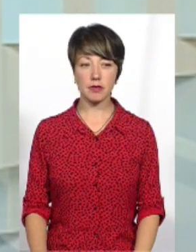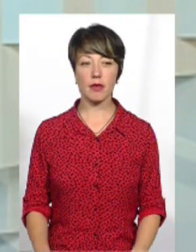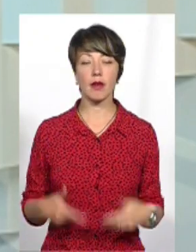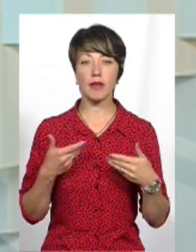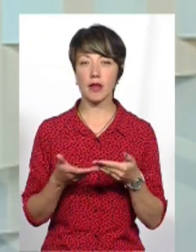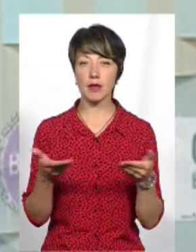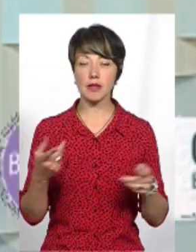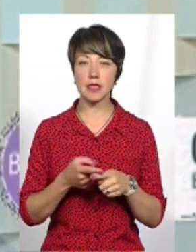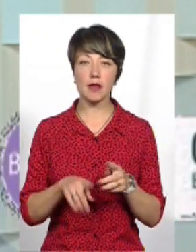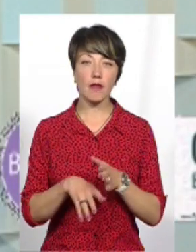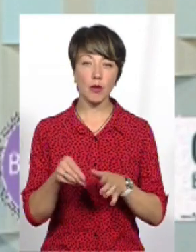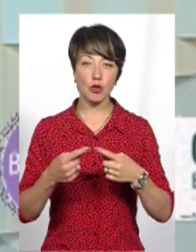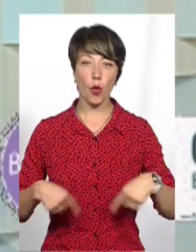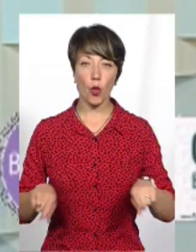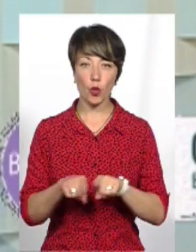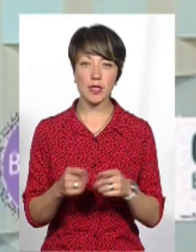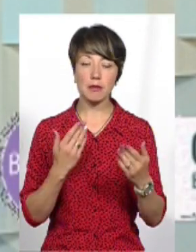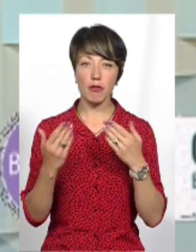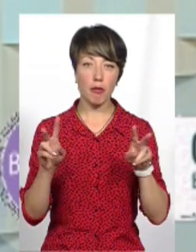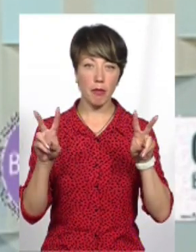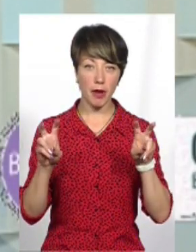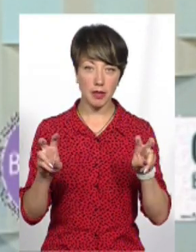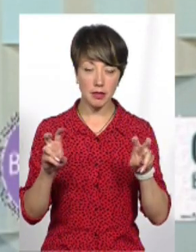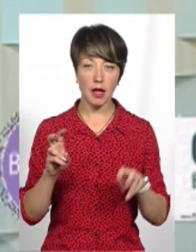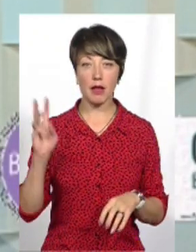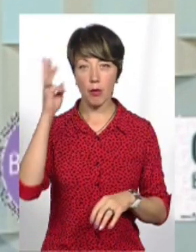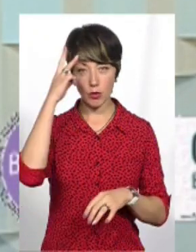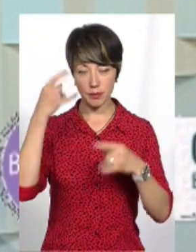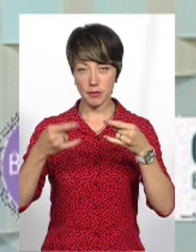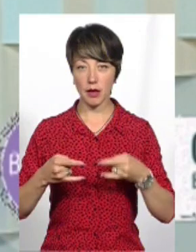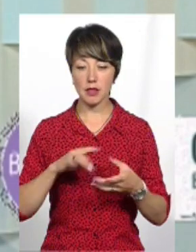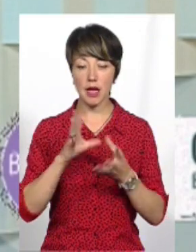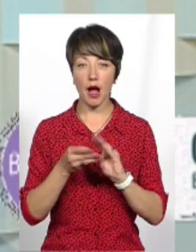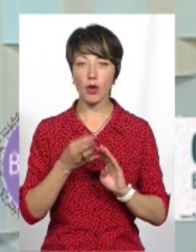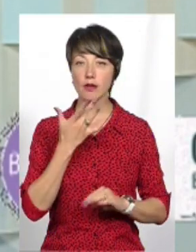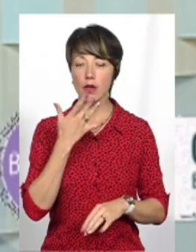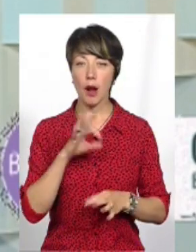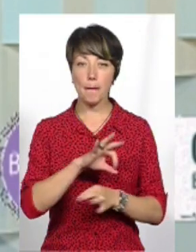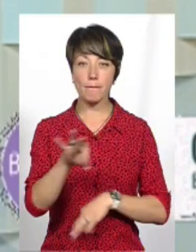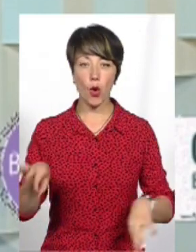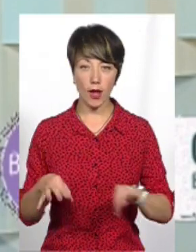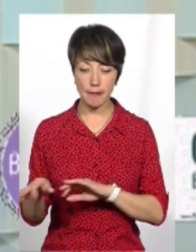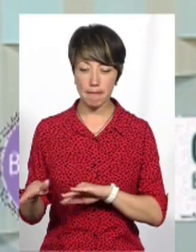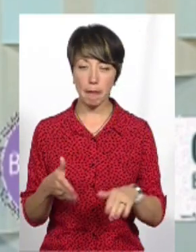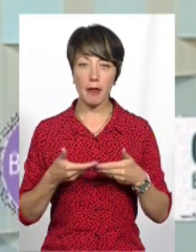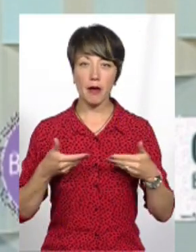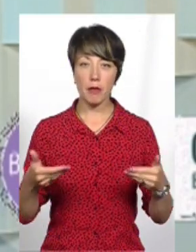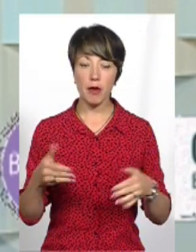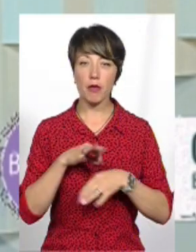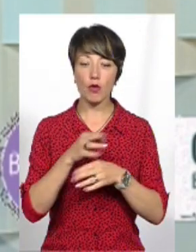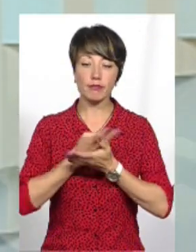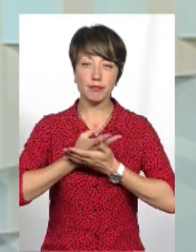Вітання всім. Це виборчий округ «Співбесіда» на ЮА «Поділля». Загальнонаціональний проект. Ми проводимо публічні співбесіди